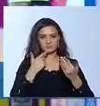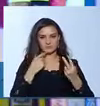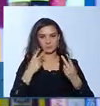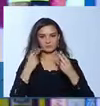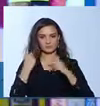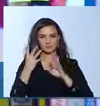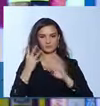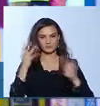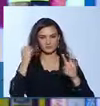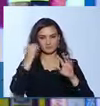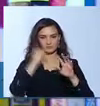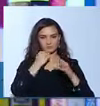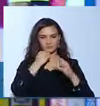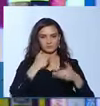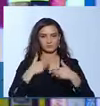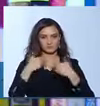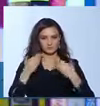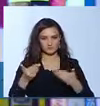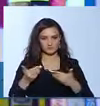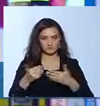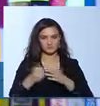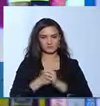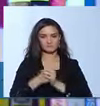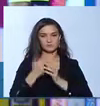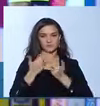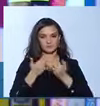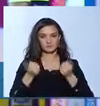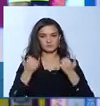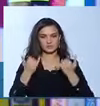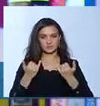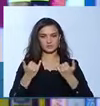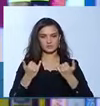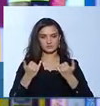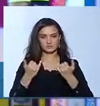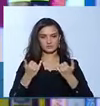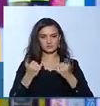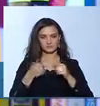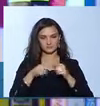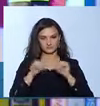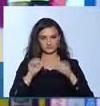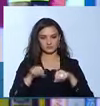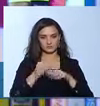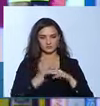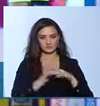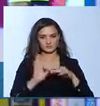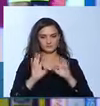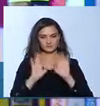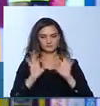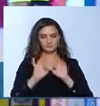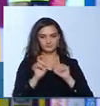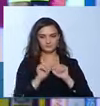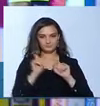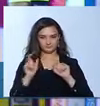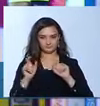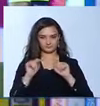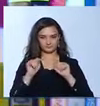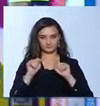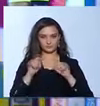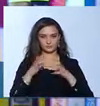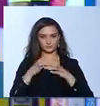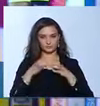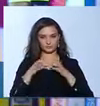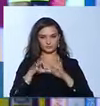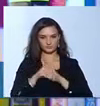მაყურებელს პირველ რიგში მადლობა მოწვევისთვის. რა თქმა უნდა დღეს მკვეთრად შეგვიძლია გამოვყოთ ის ძირითადი